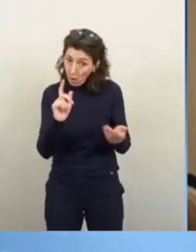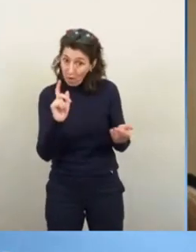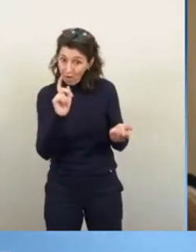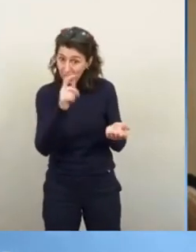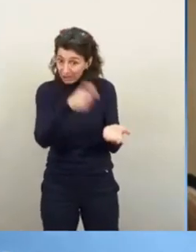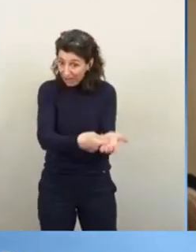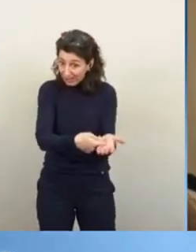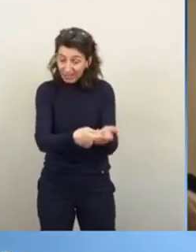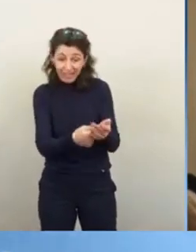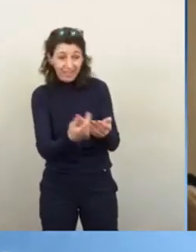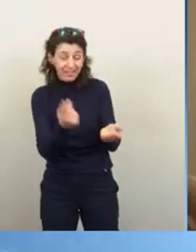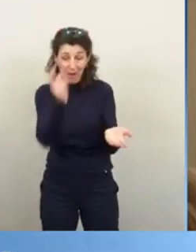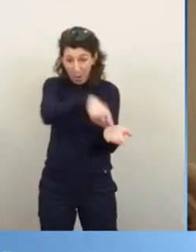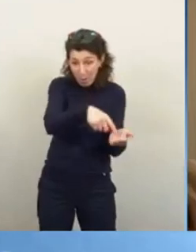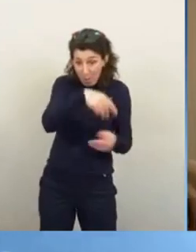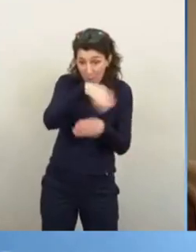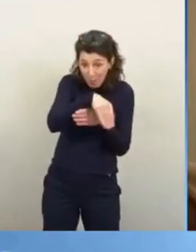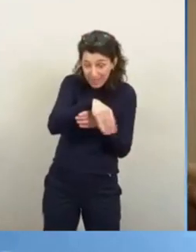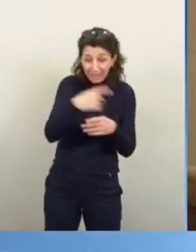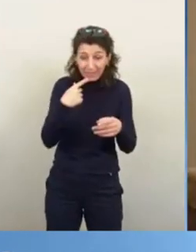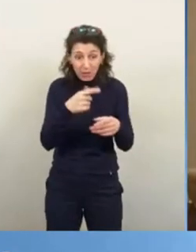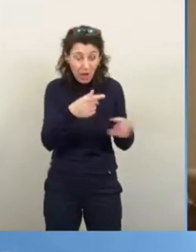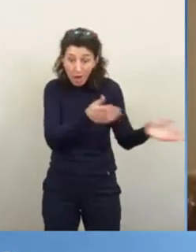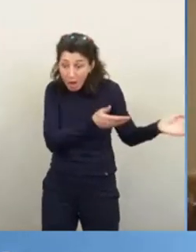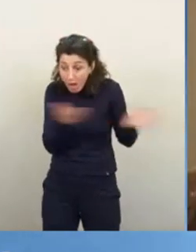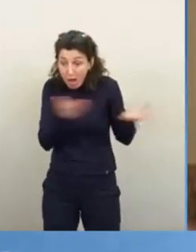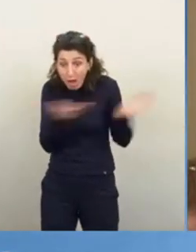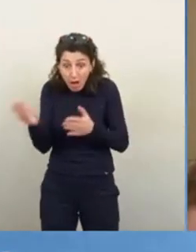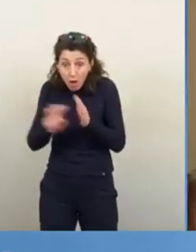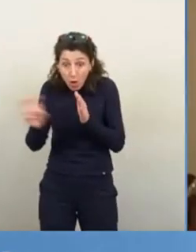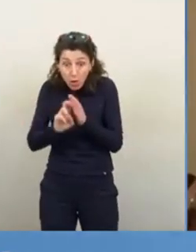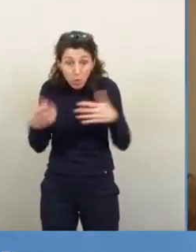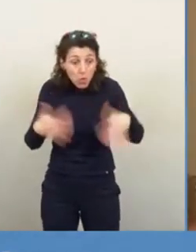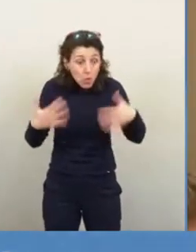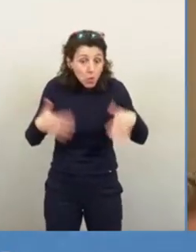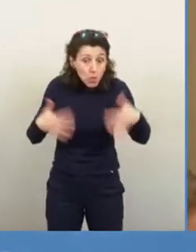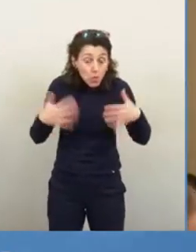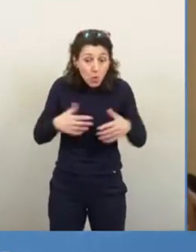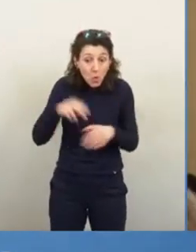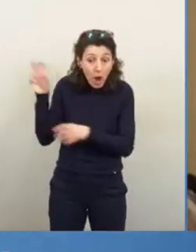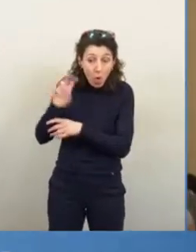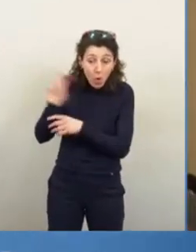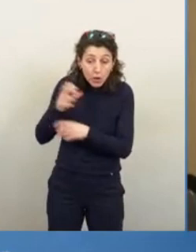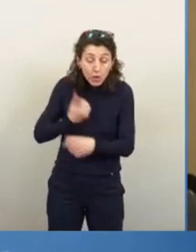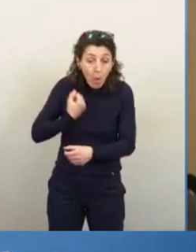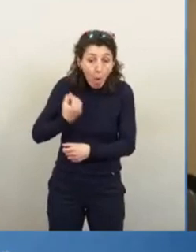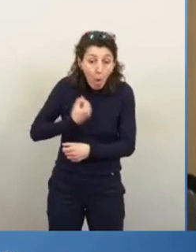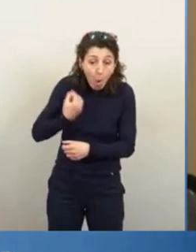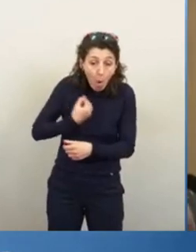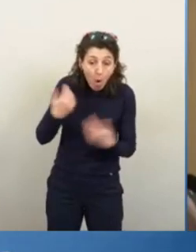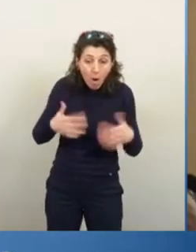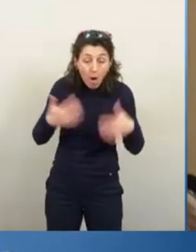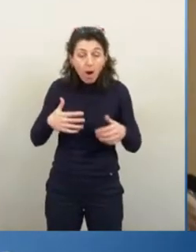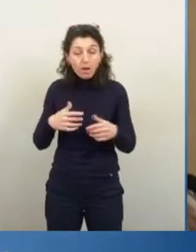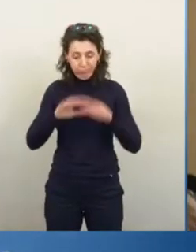faut le ramener jusqu'à Grenoble donc je vous dis pas l'empreinte écologique je rappelle que c'est toujours pour 96 véhicules